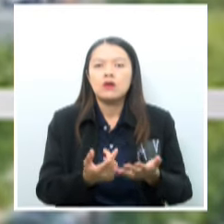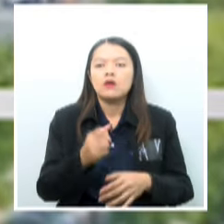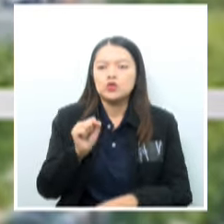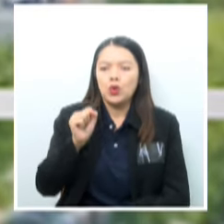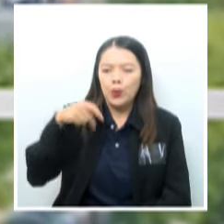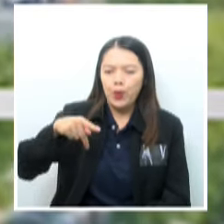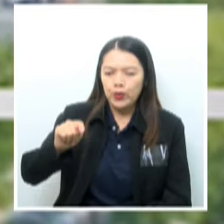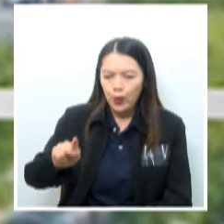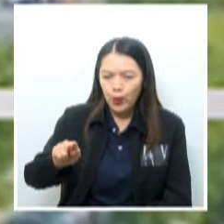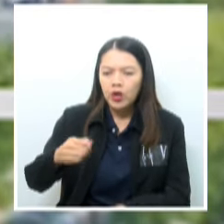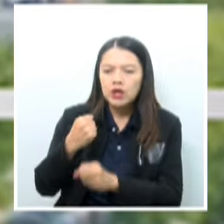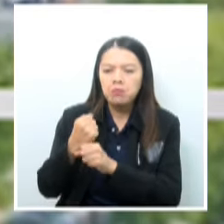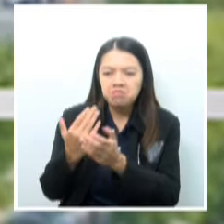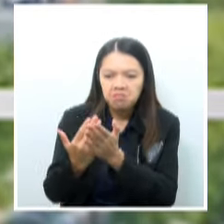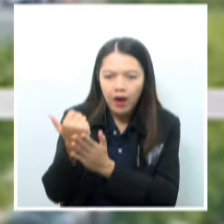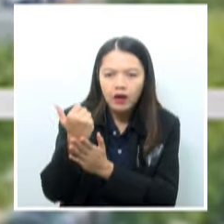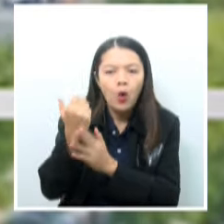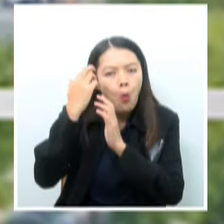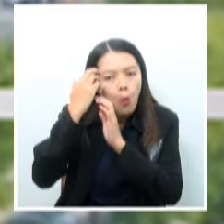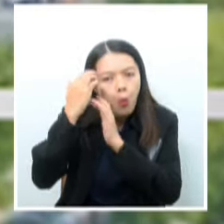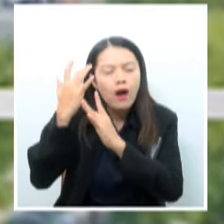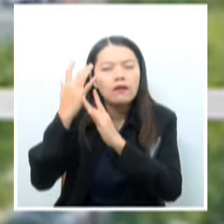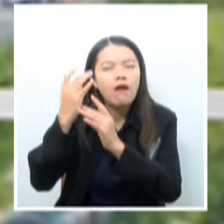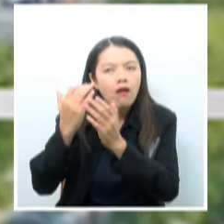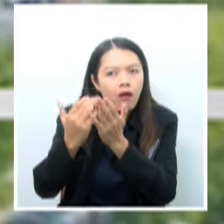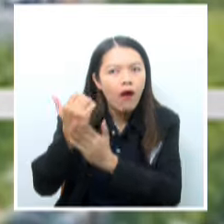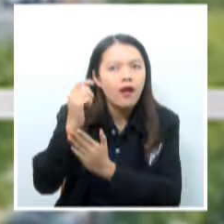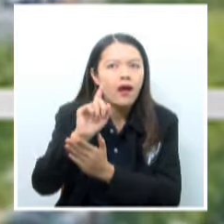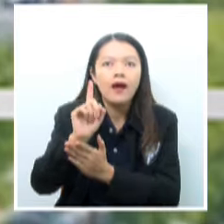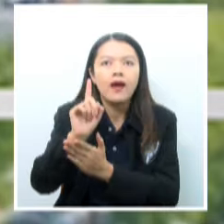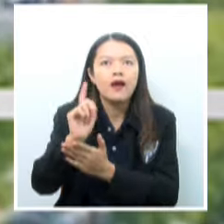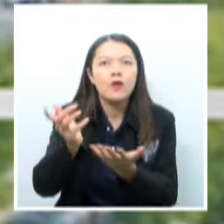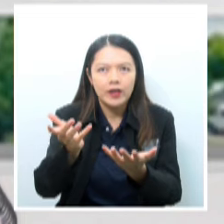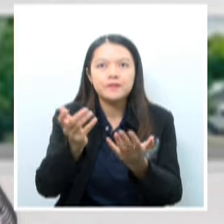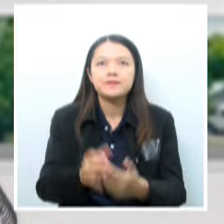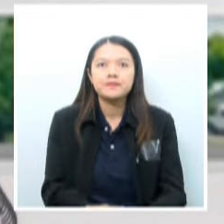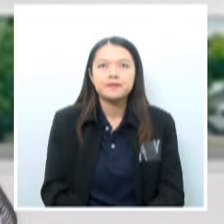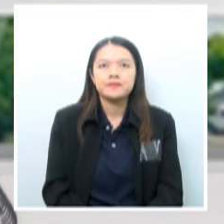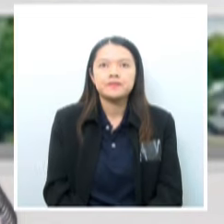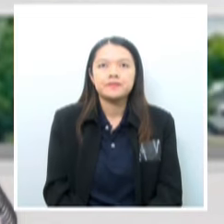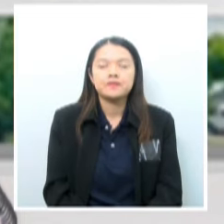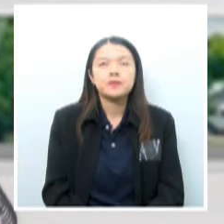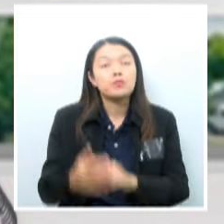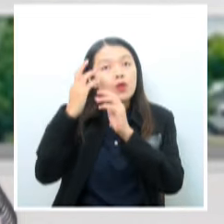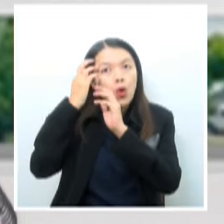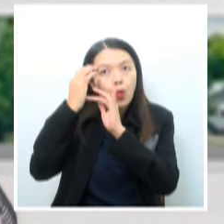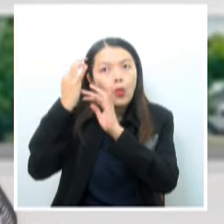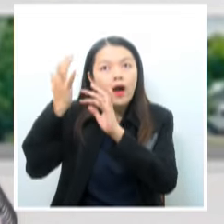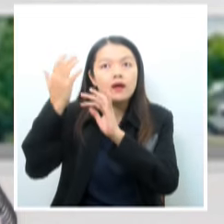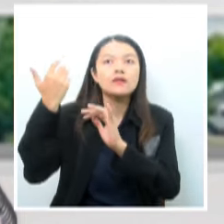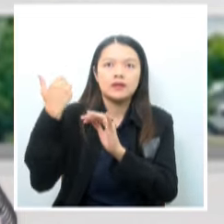ทขับเคลื่อนแล้วเราอยากคาดหวังอะไรจากสิ่งที่เราดำเนินการนะคะท่านรอง ความคาดหวังเนี่ยเราก็ค